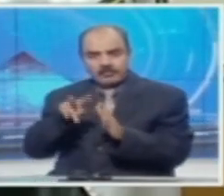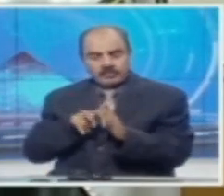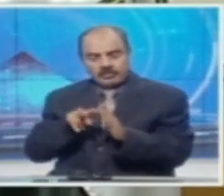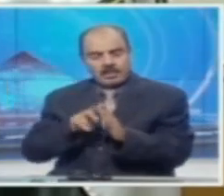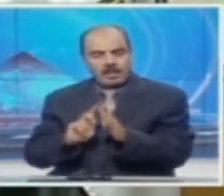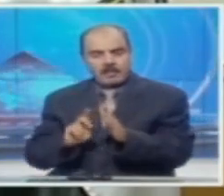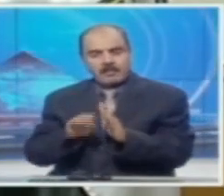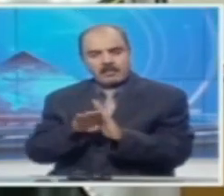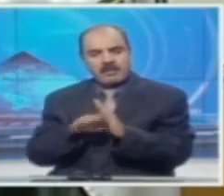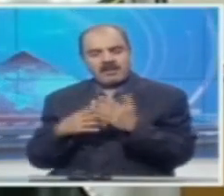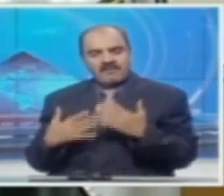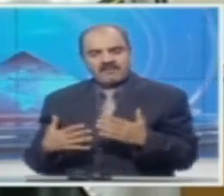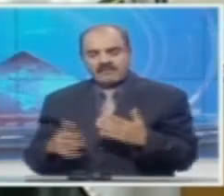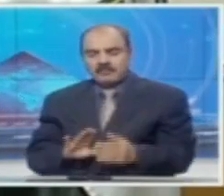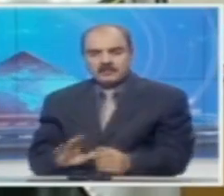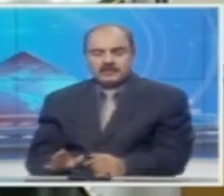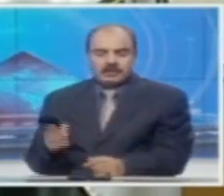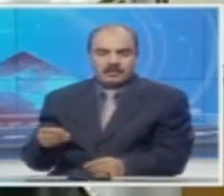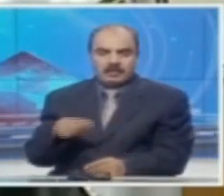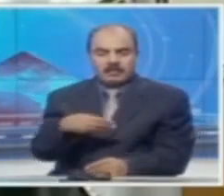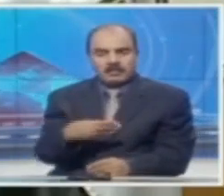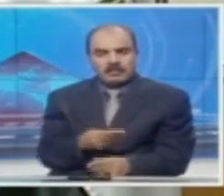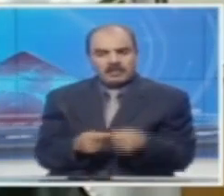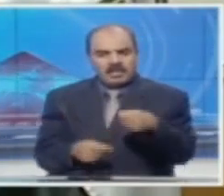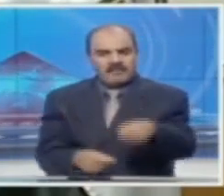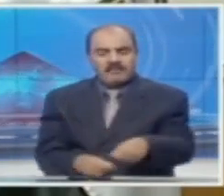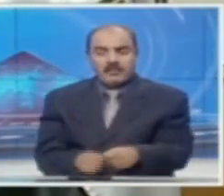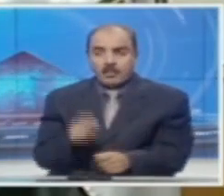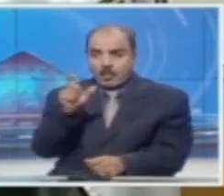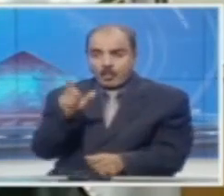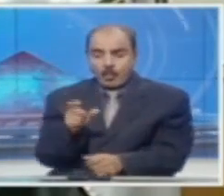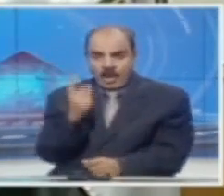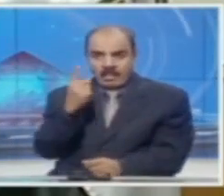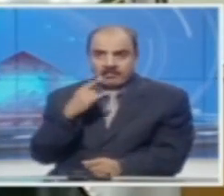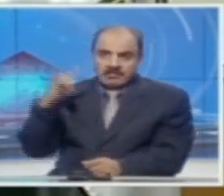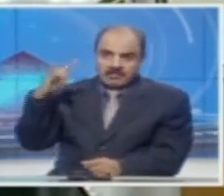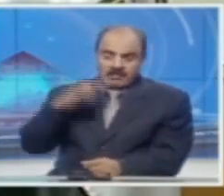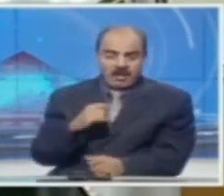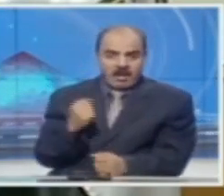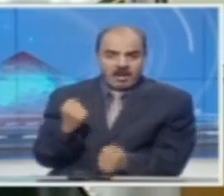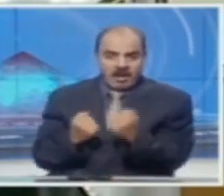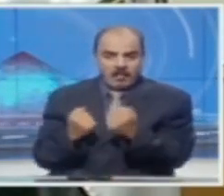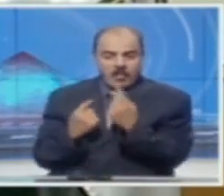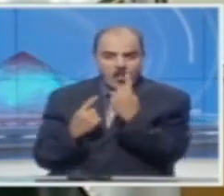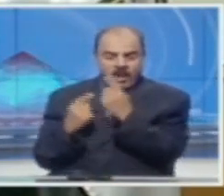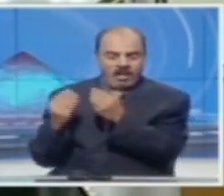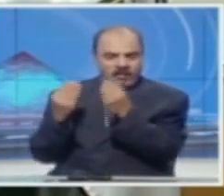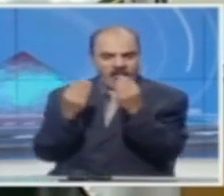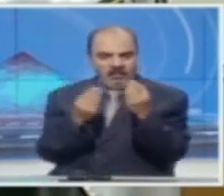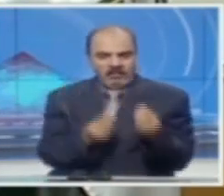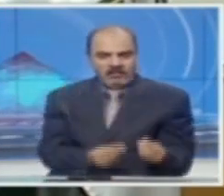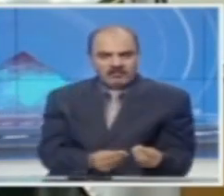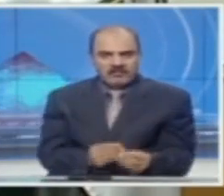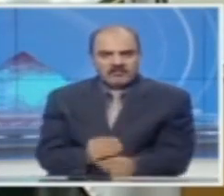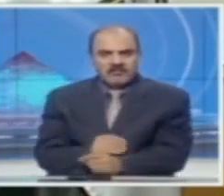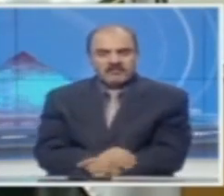والرسوم المقررة في هذا الشأن بأن لكل مصري مقيم في الخارج يجوز له